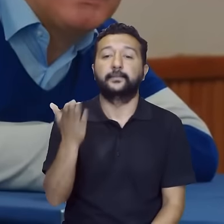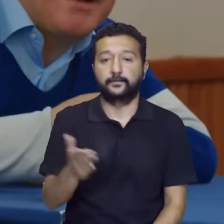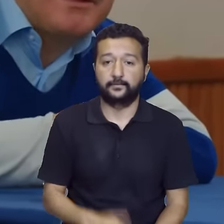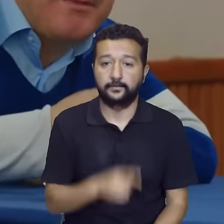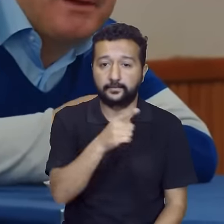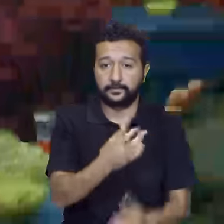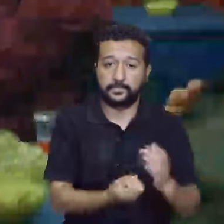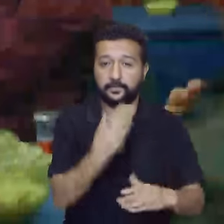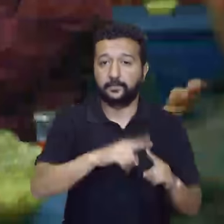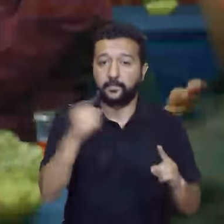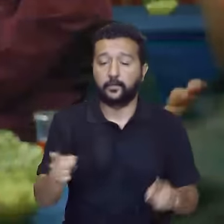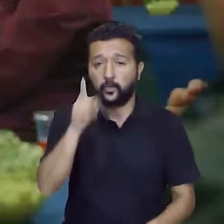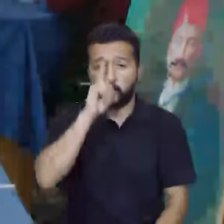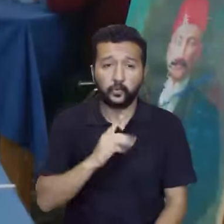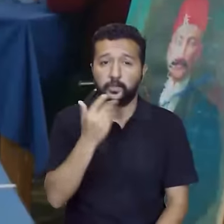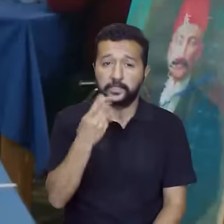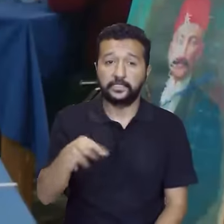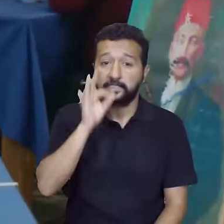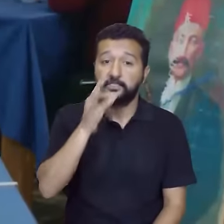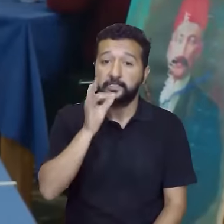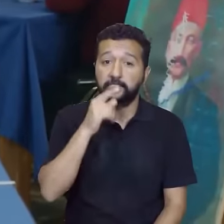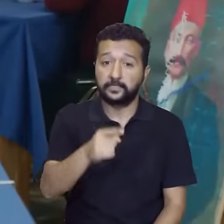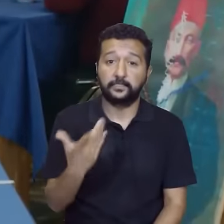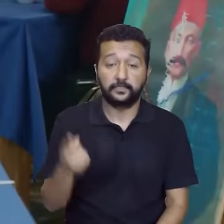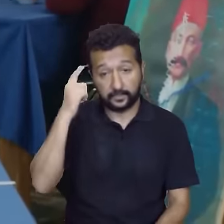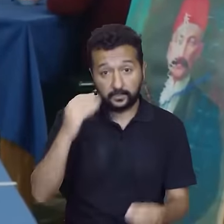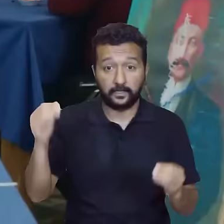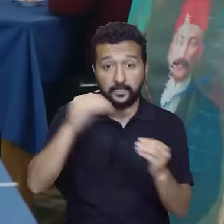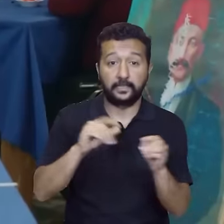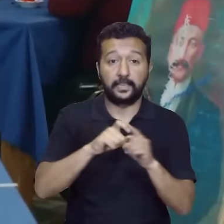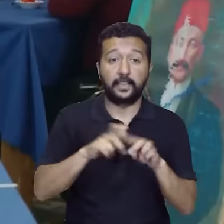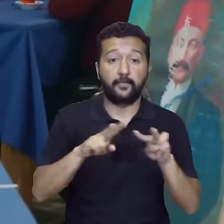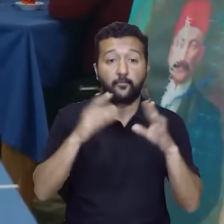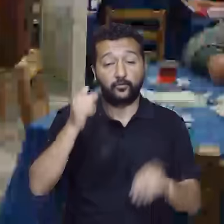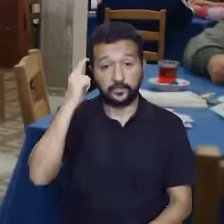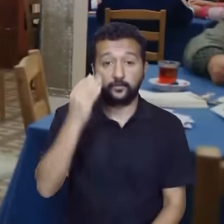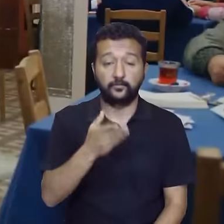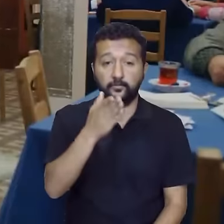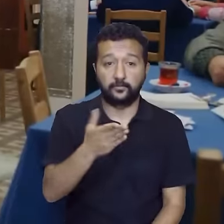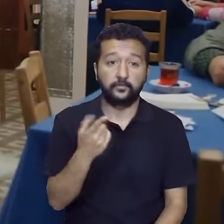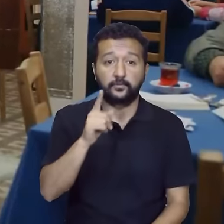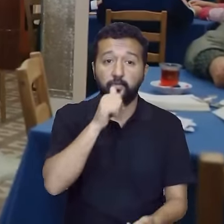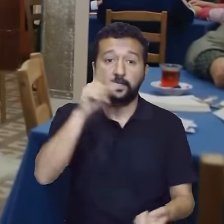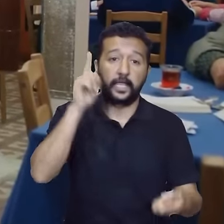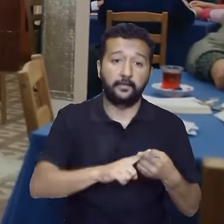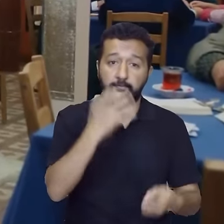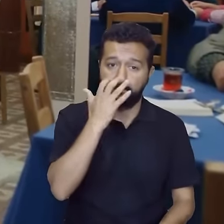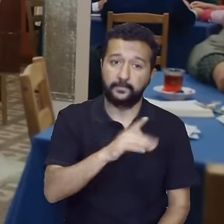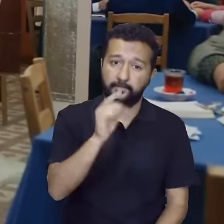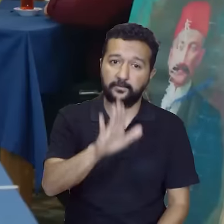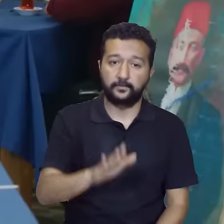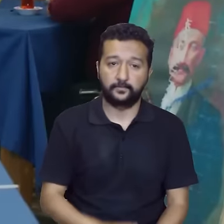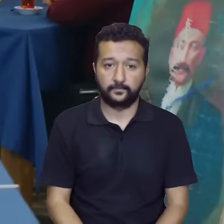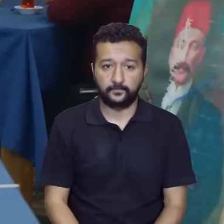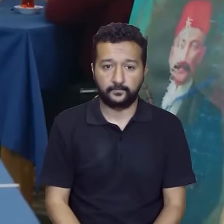değil. Sabahtan beri 100 küsur tane çay içti. Demden kafayı buldu veriyor. Abi kazanda su kalmamış, bekleteceğim